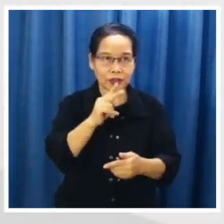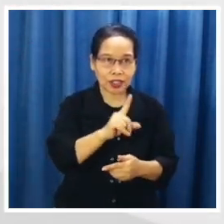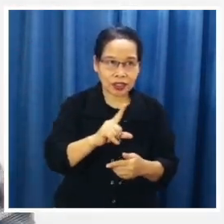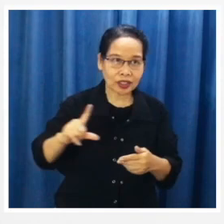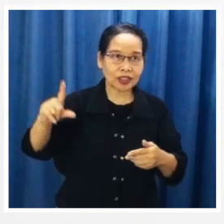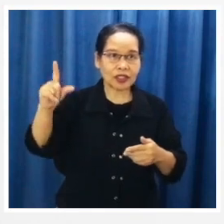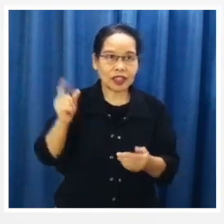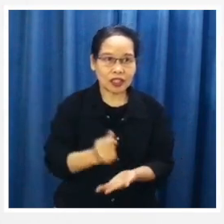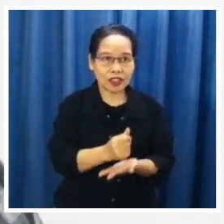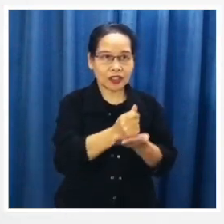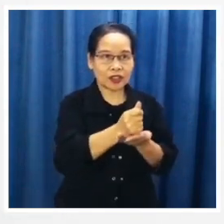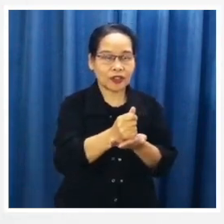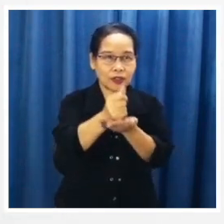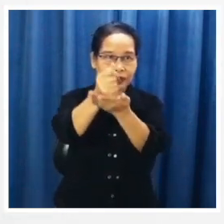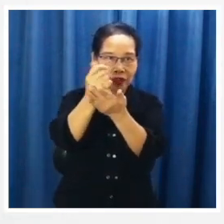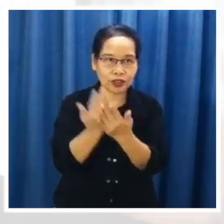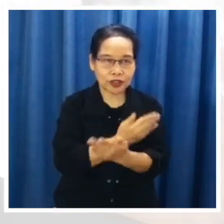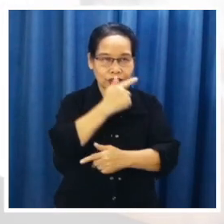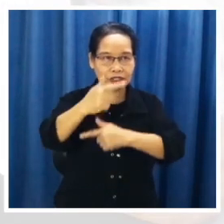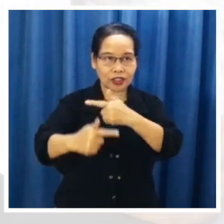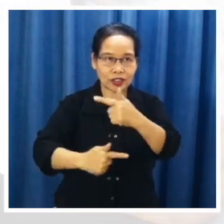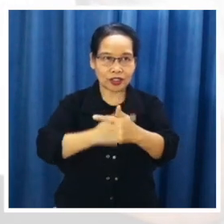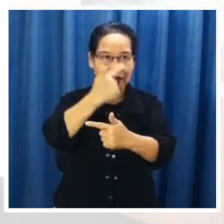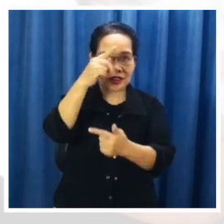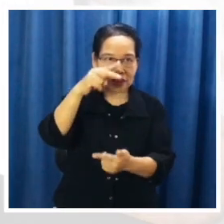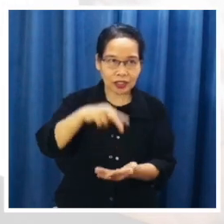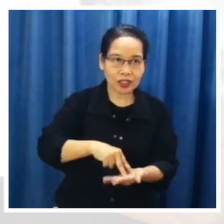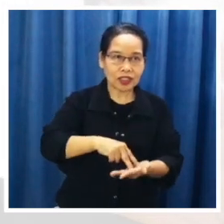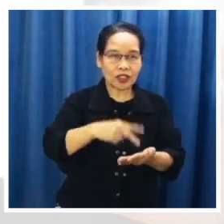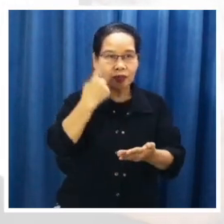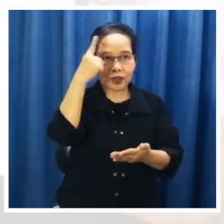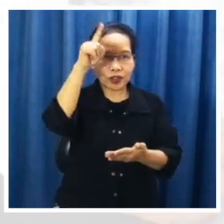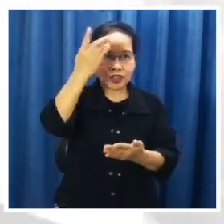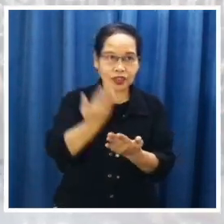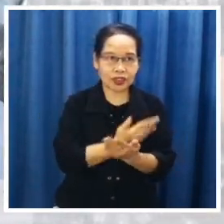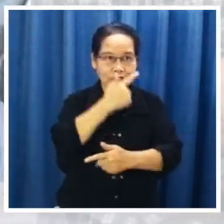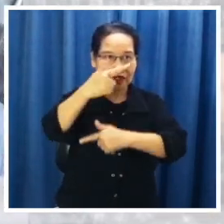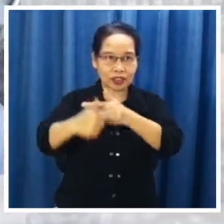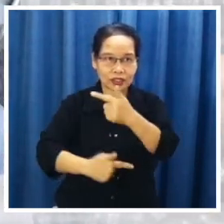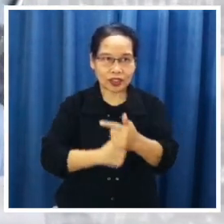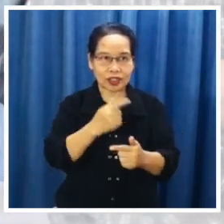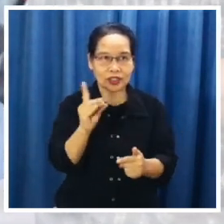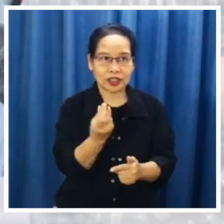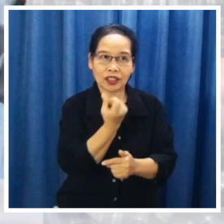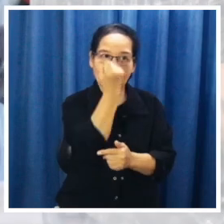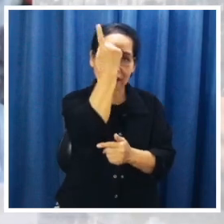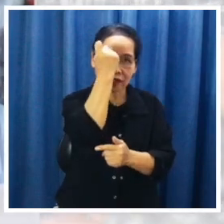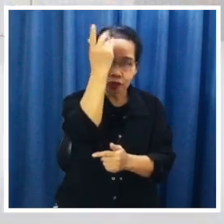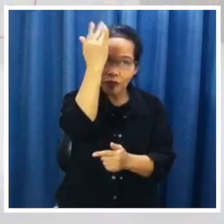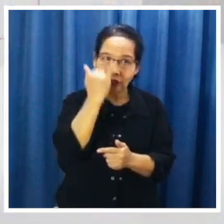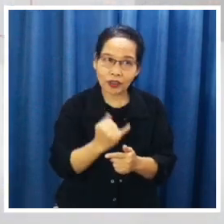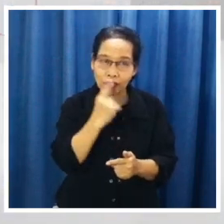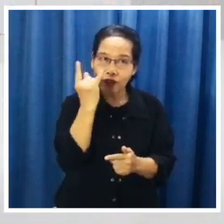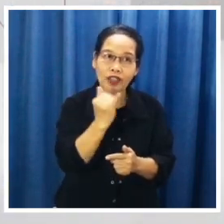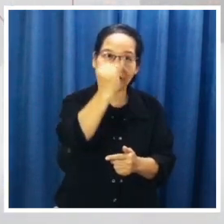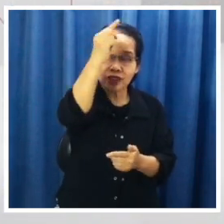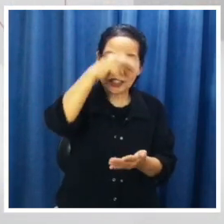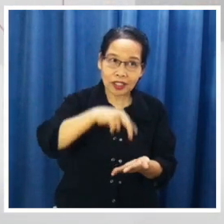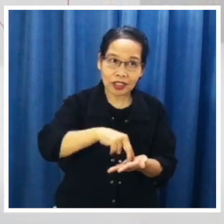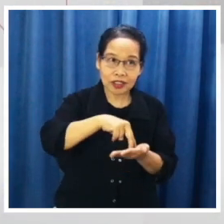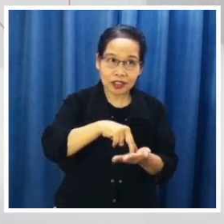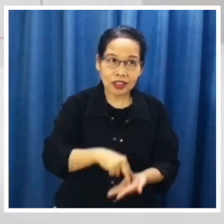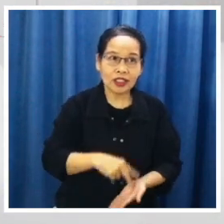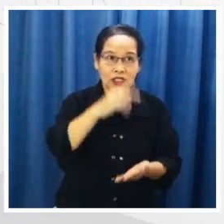henerasyon, party list, aalalay at tutulong. Bagong henerasyon, I stand for. Bagong henerasyon, you will understand. For why and